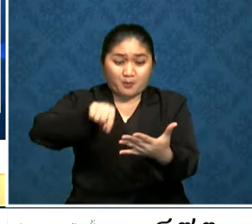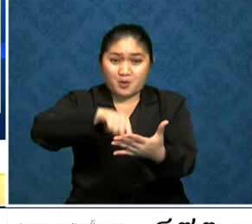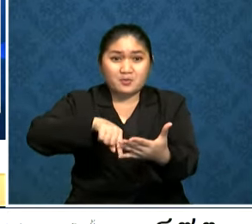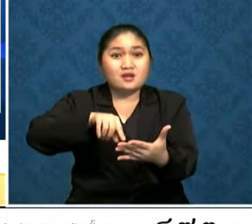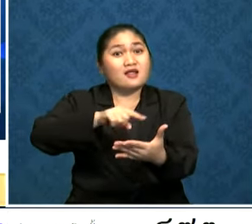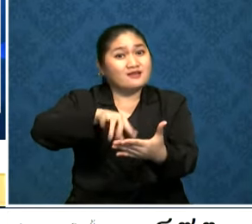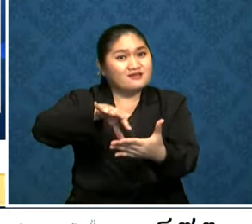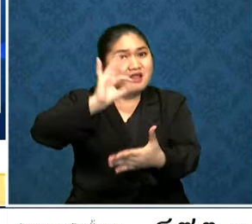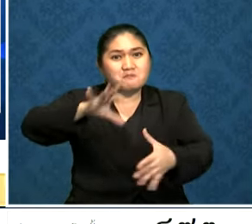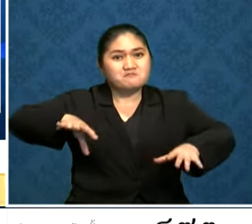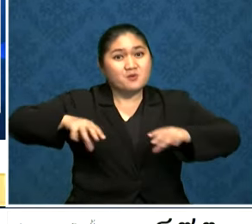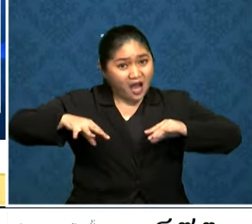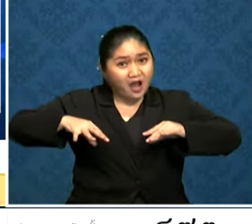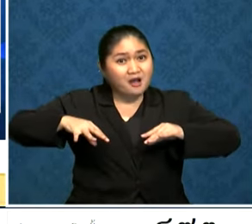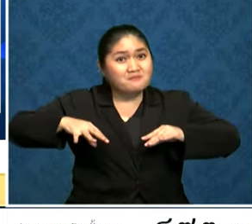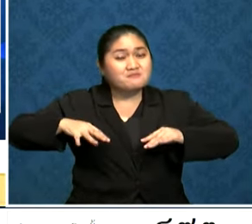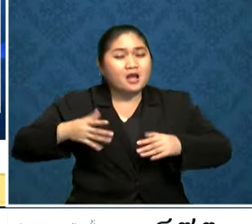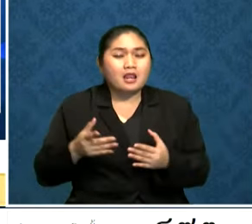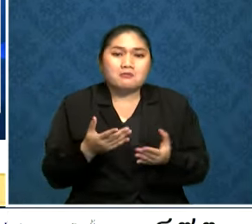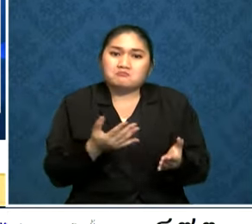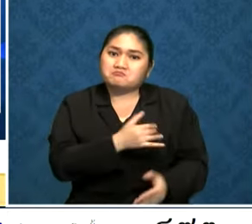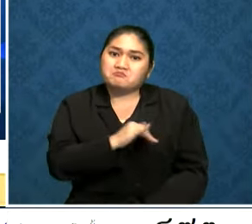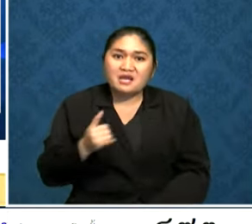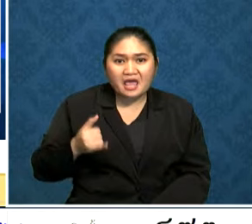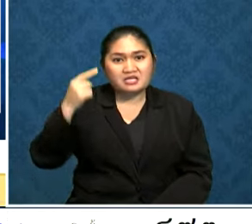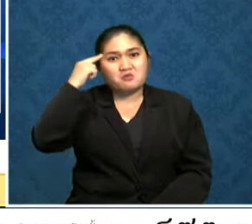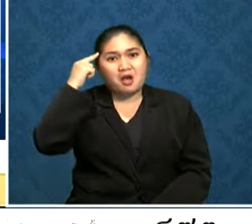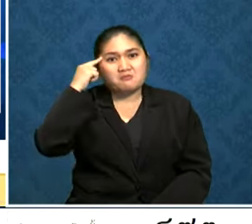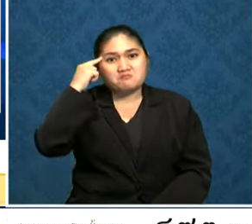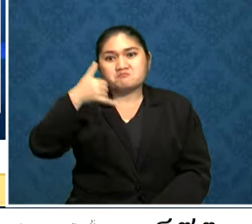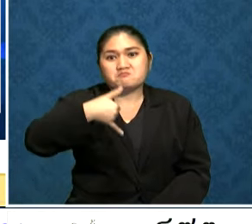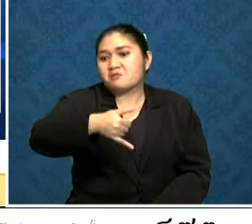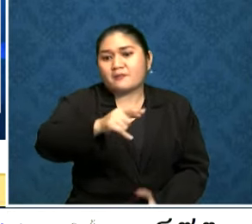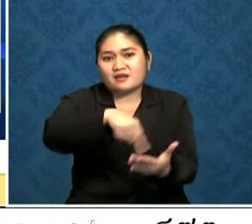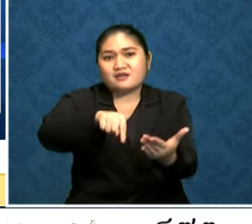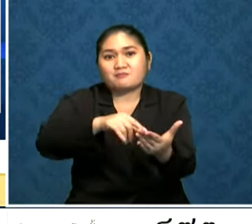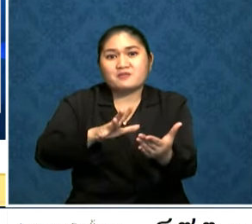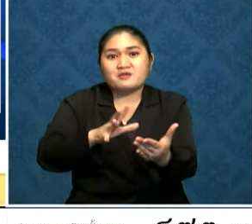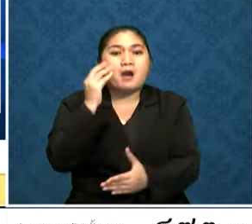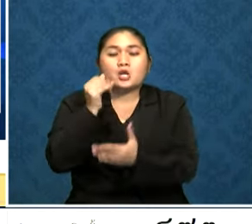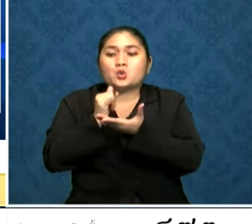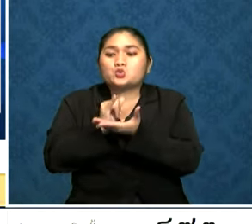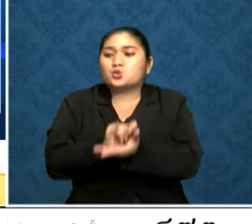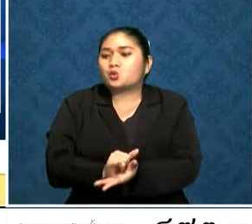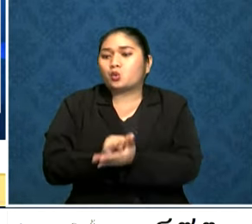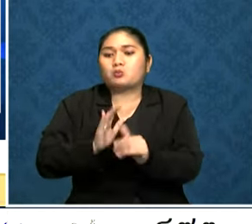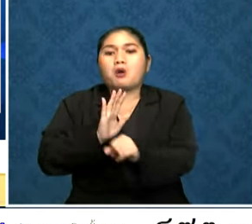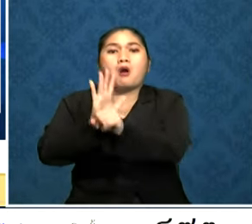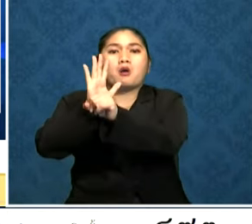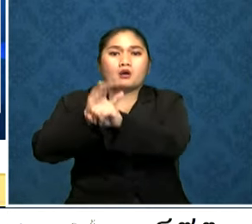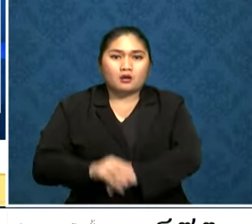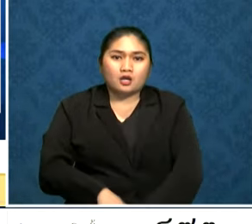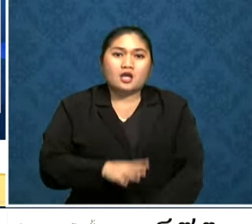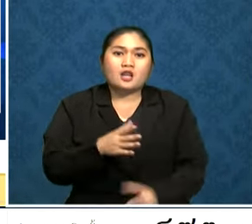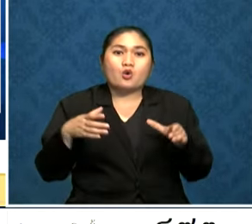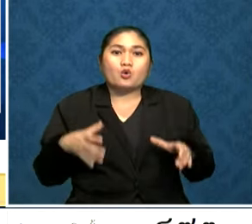พวกเค้าคับอาจจะเลือกใช้วิธีไม่ออกไปใช้สิทธิและนอนอยู่บ้านอย่างพอมเพีงกันเพื่อกดจนผู้ออกมาใช้สทธให้